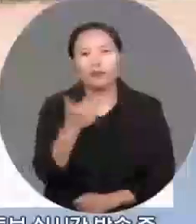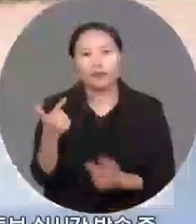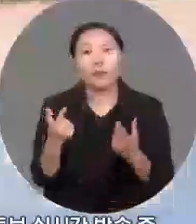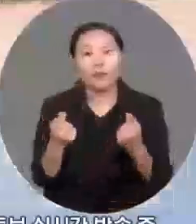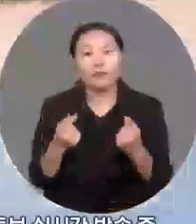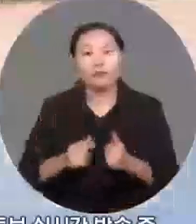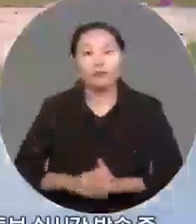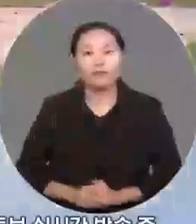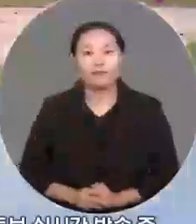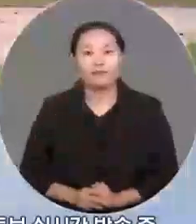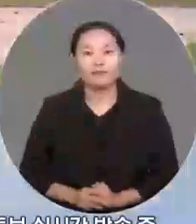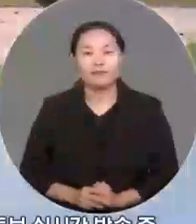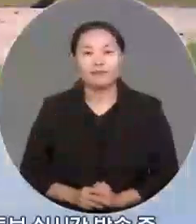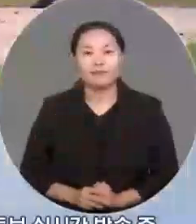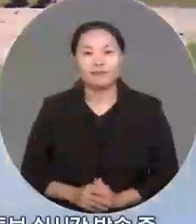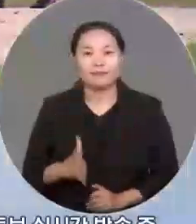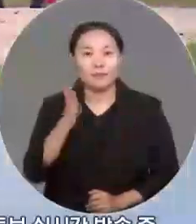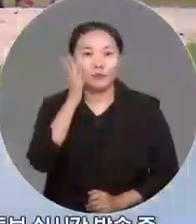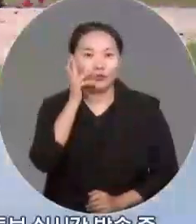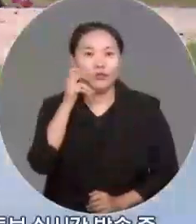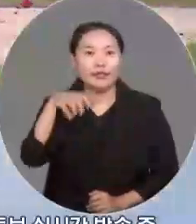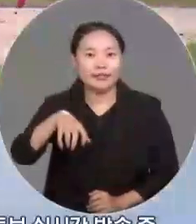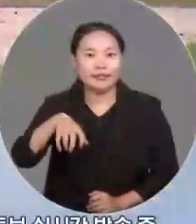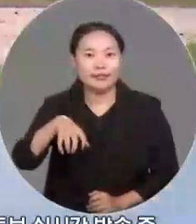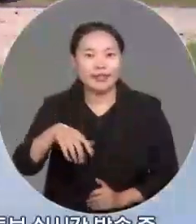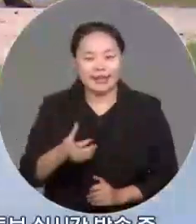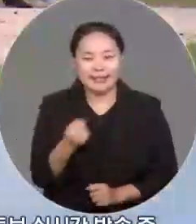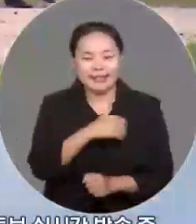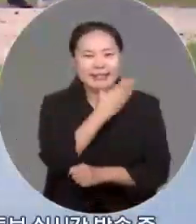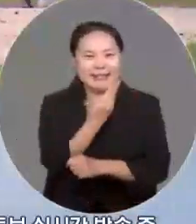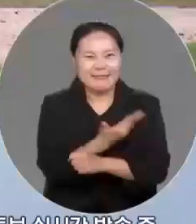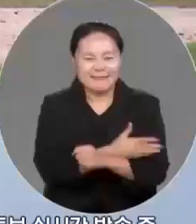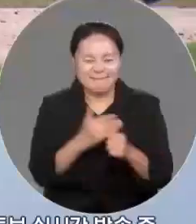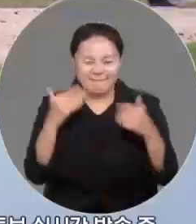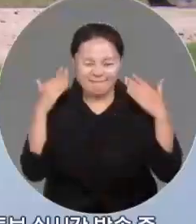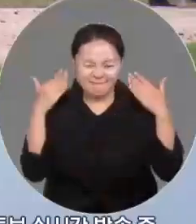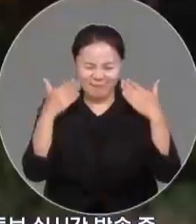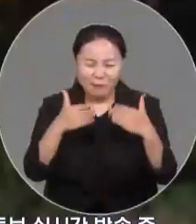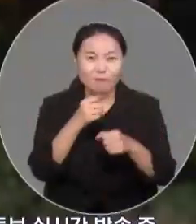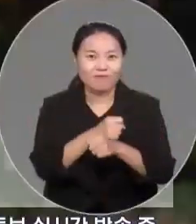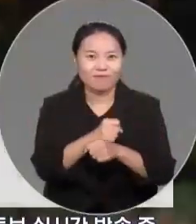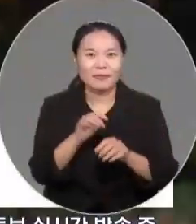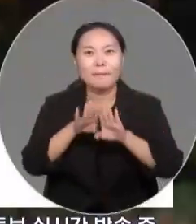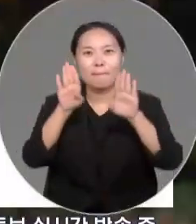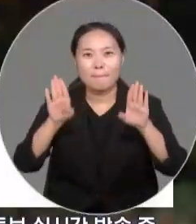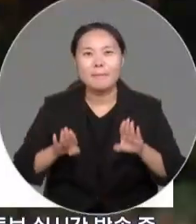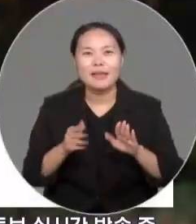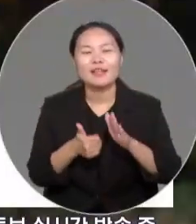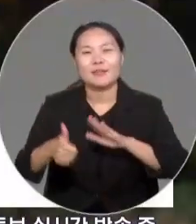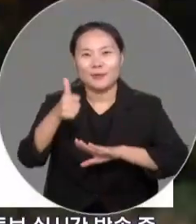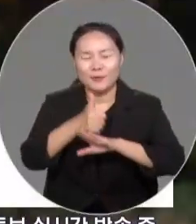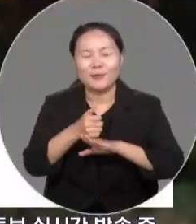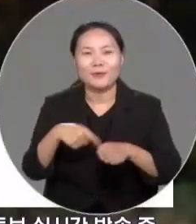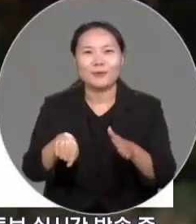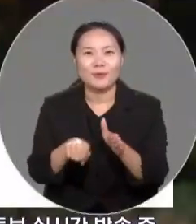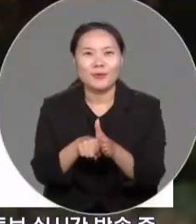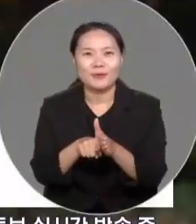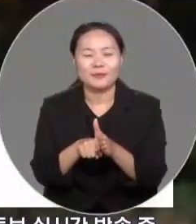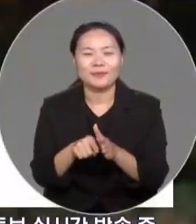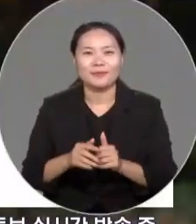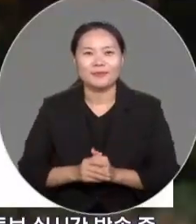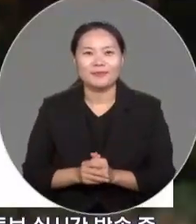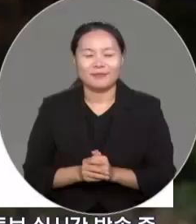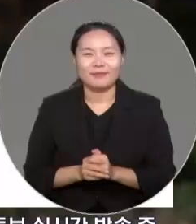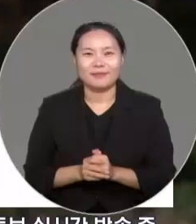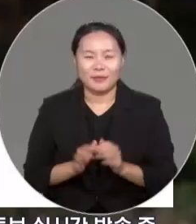그래서 저희들 울산이 그 갖고 있는 역량을 다 총집중해서 이번 박람회가 유치될 수 있도록 역할을 했다는